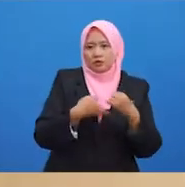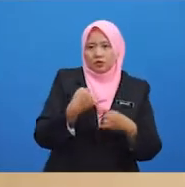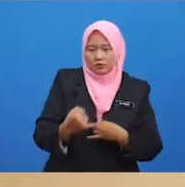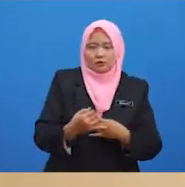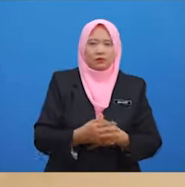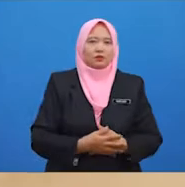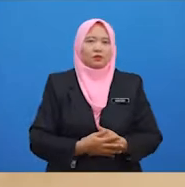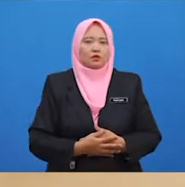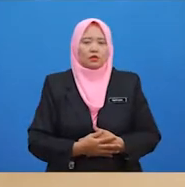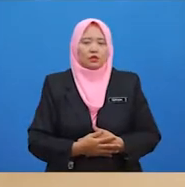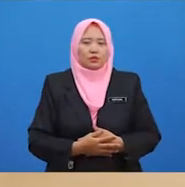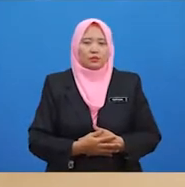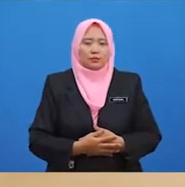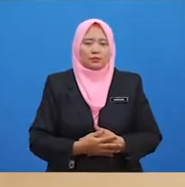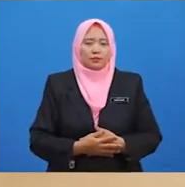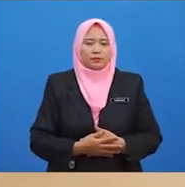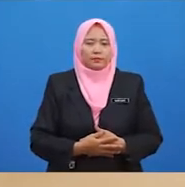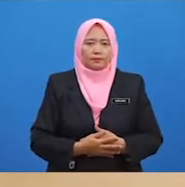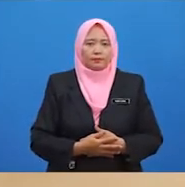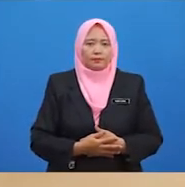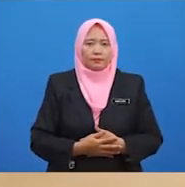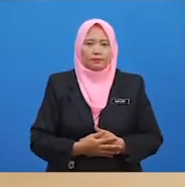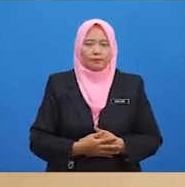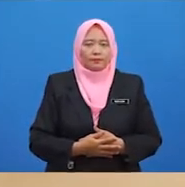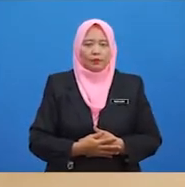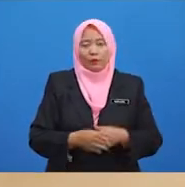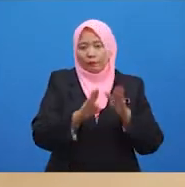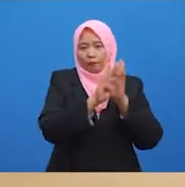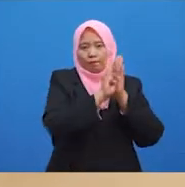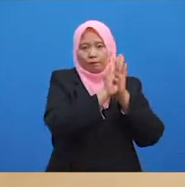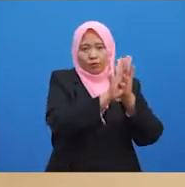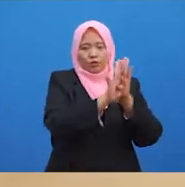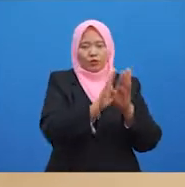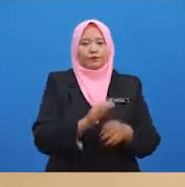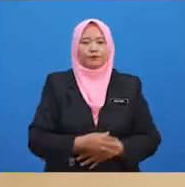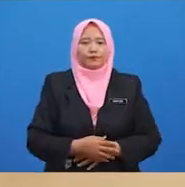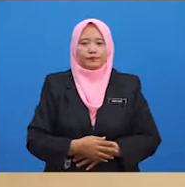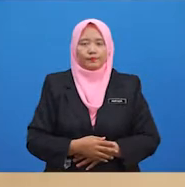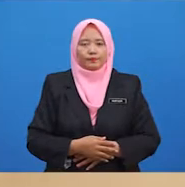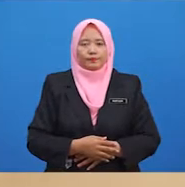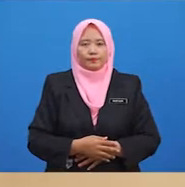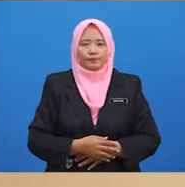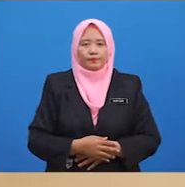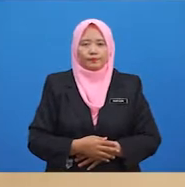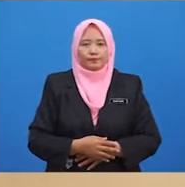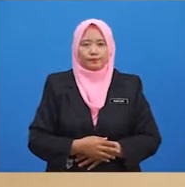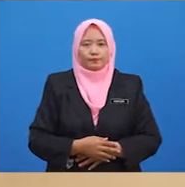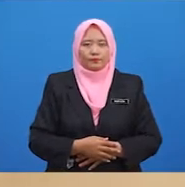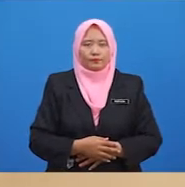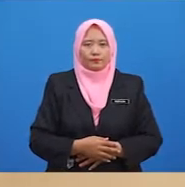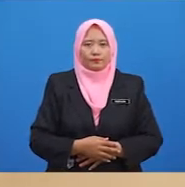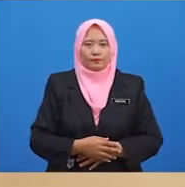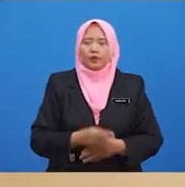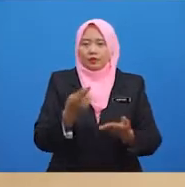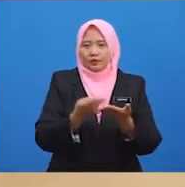oleh penyajak melalui sajak ini. Bukti yang jelas untuk menyokong pernyataan ini ialah